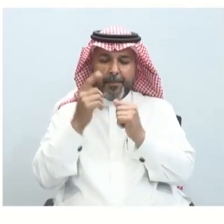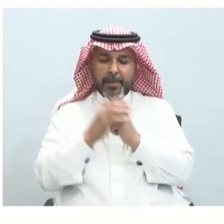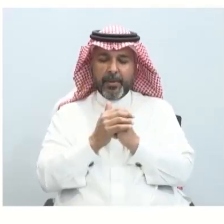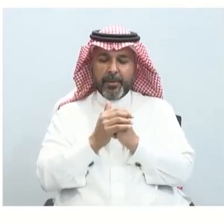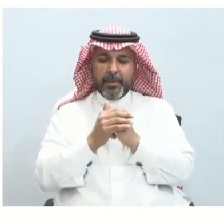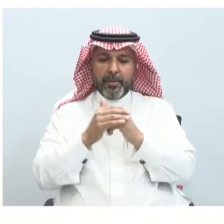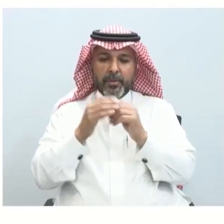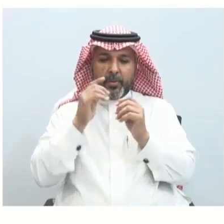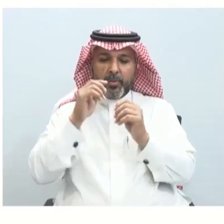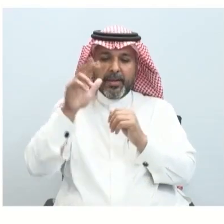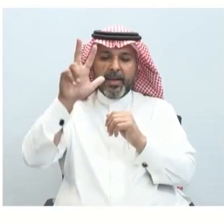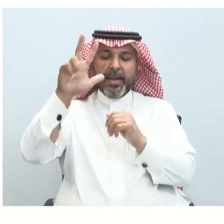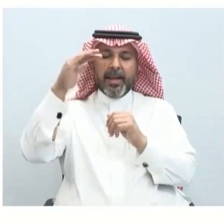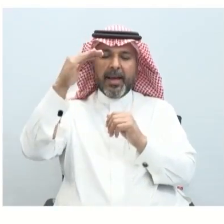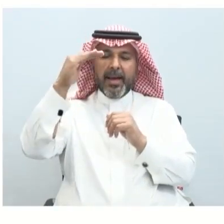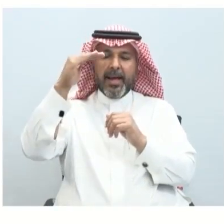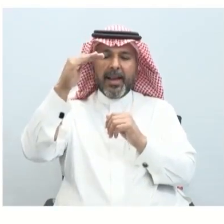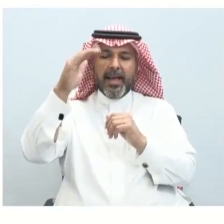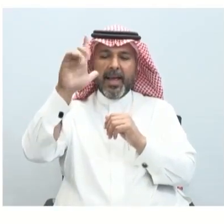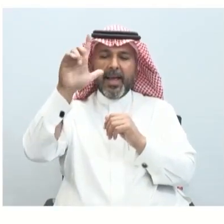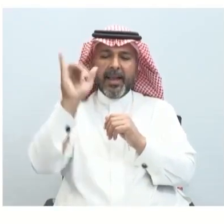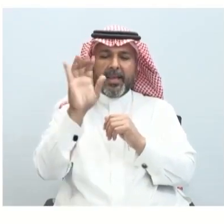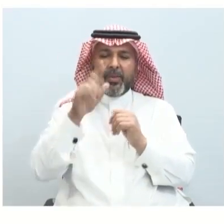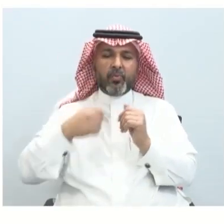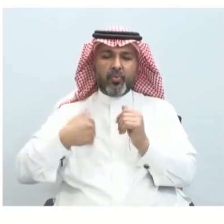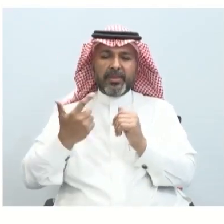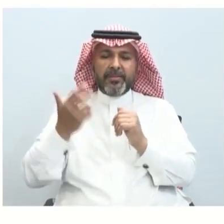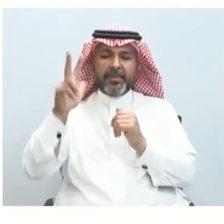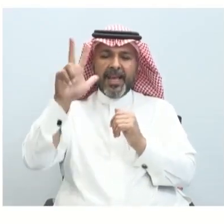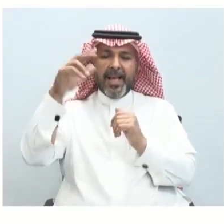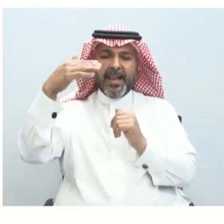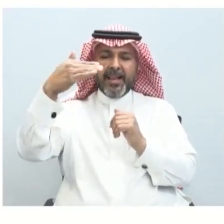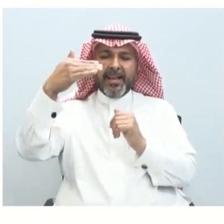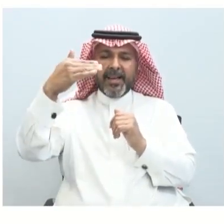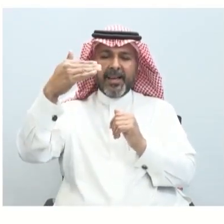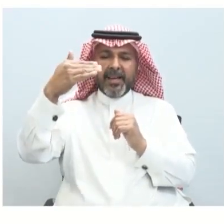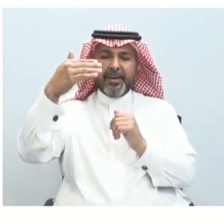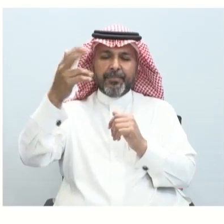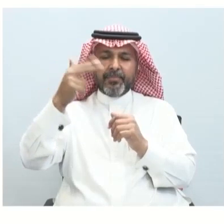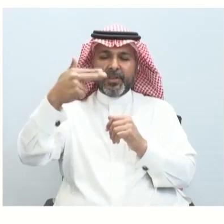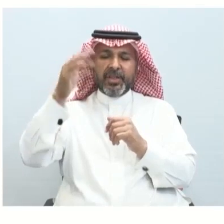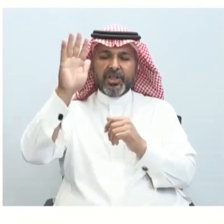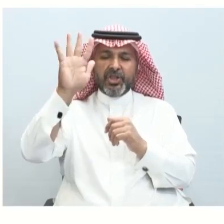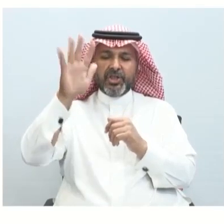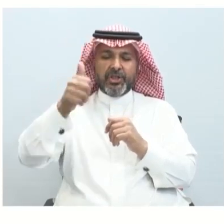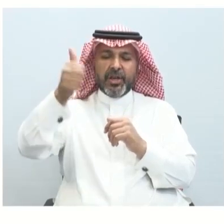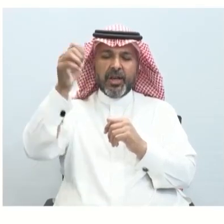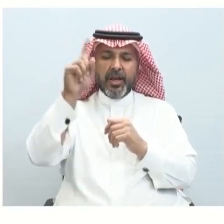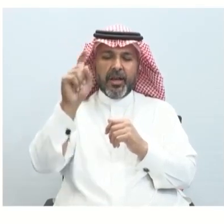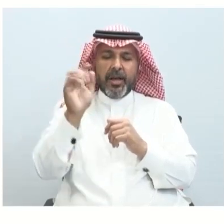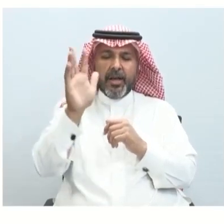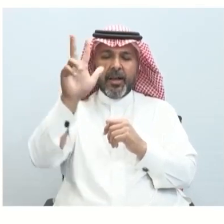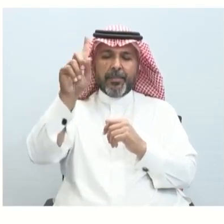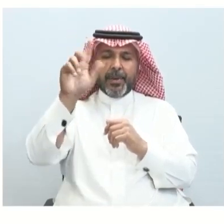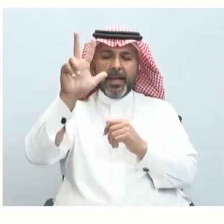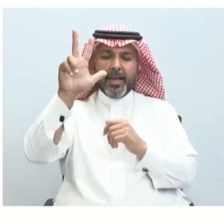السطح في الخليه نقصد بها الغشاء البلازمي الذي يحيط بهذه الخليه من الخارج في السؤال